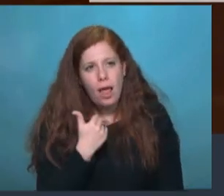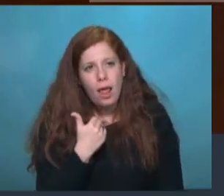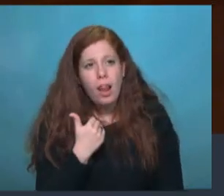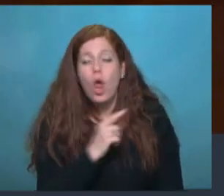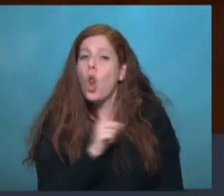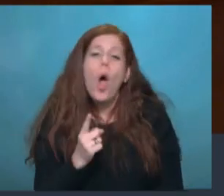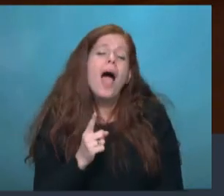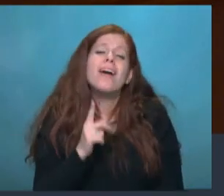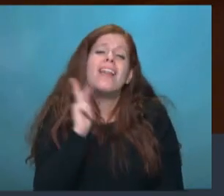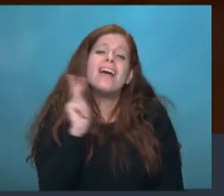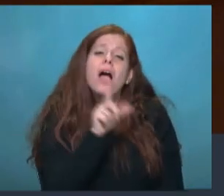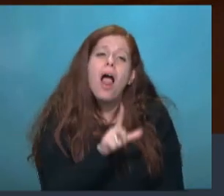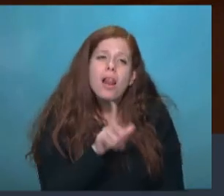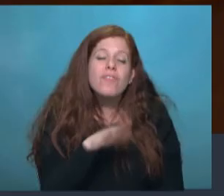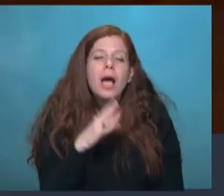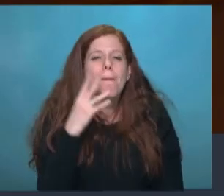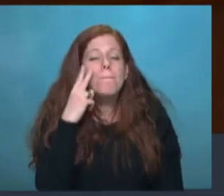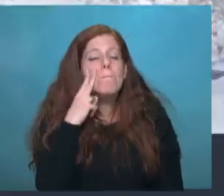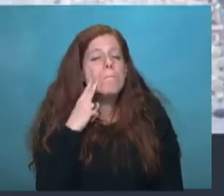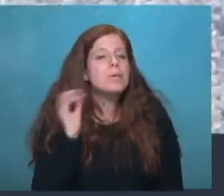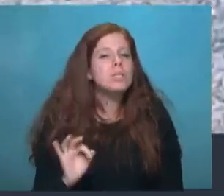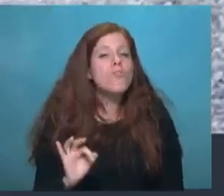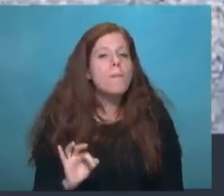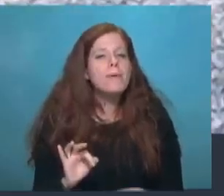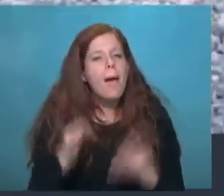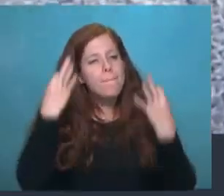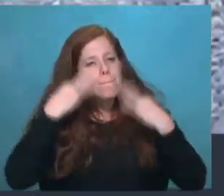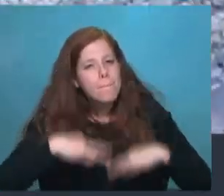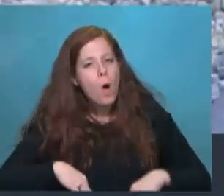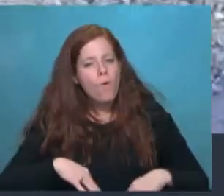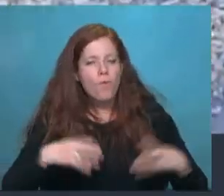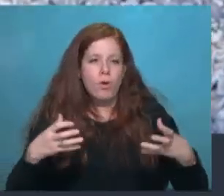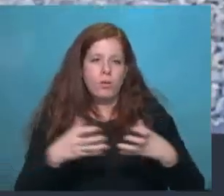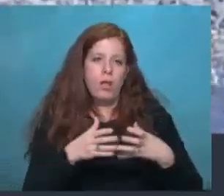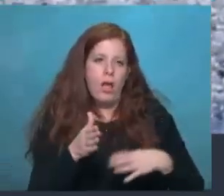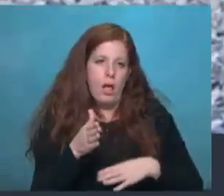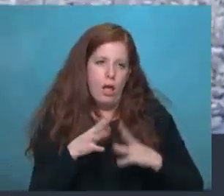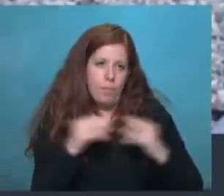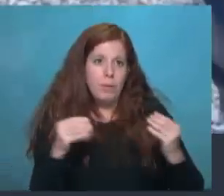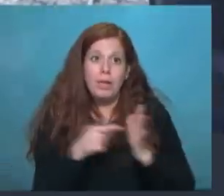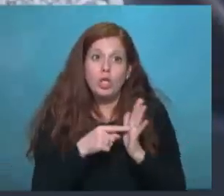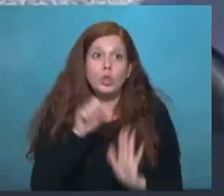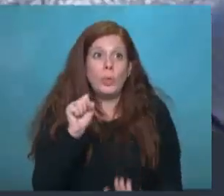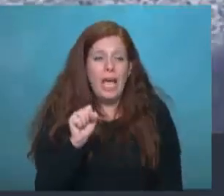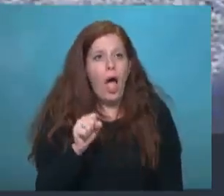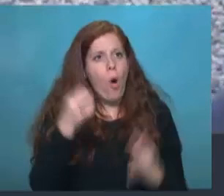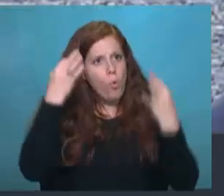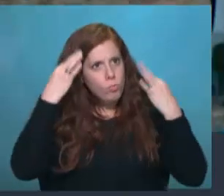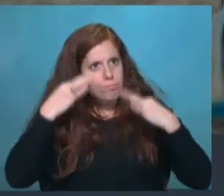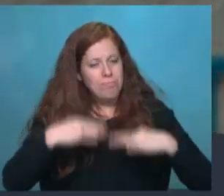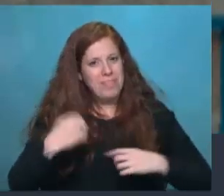לישראל, וגם ביזיון ופגיעה קשה מאוד בכבוד הלאומי היפני, שכן סוגיארה הוא גיבור לאומי שלהם בהגדרה